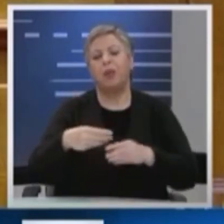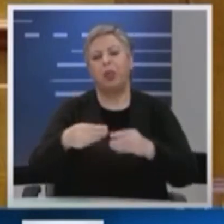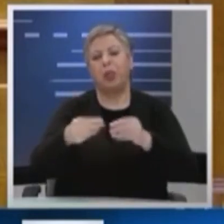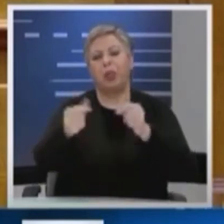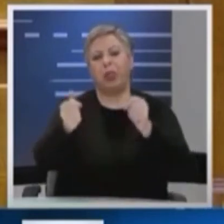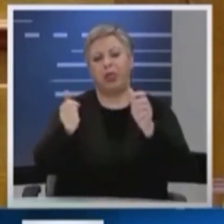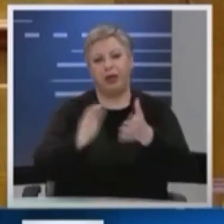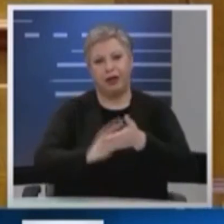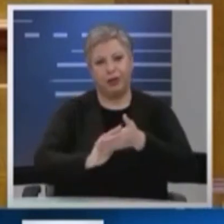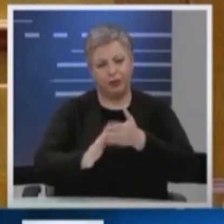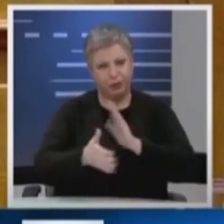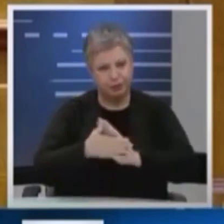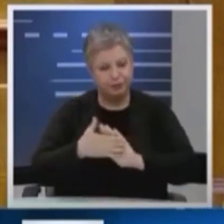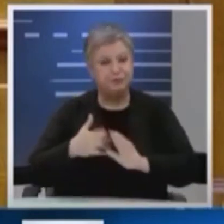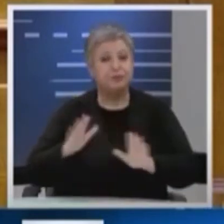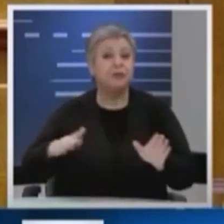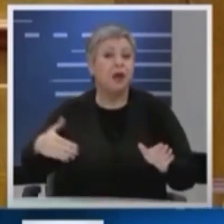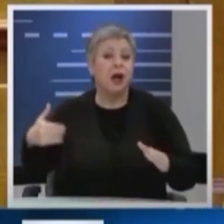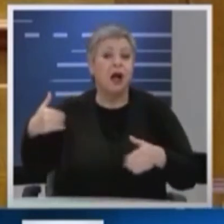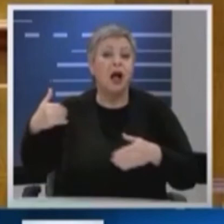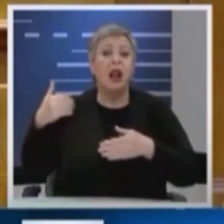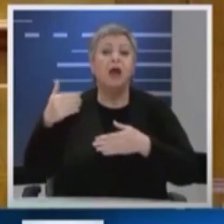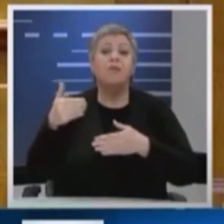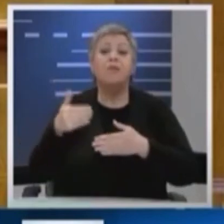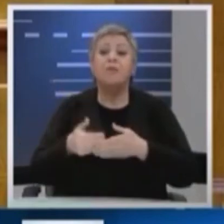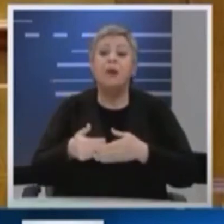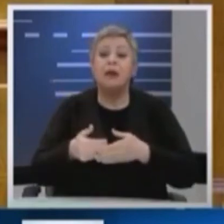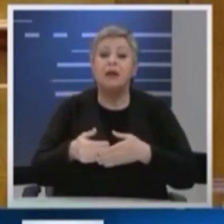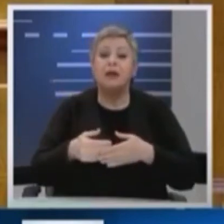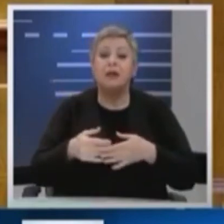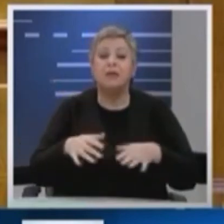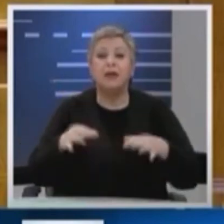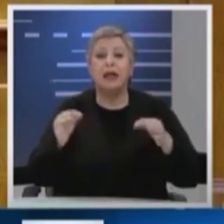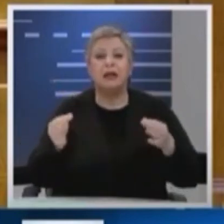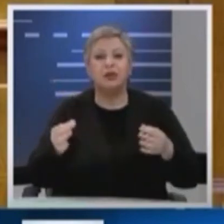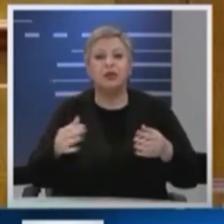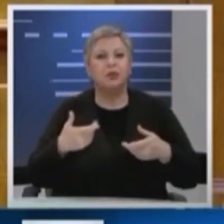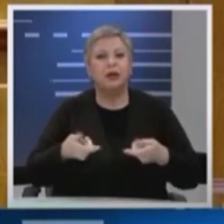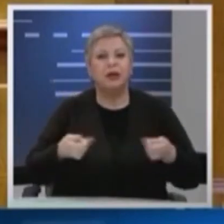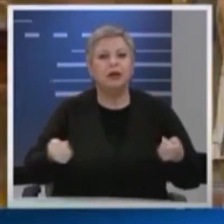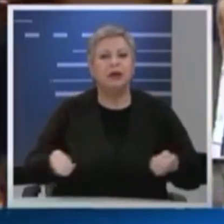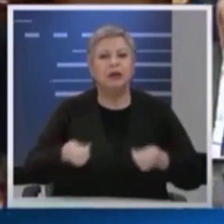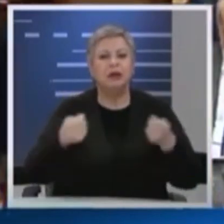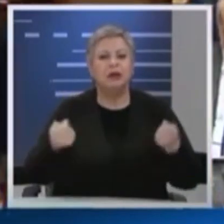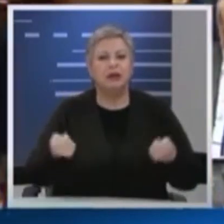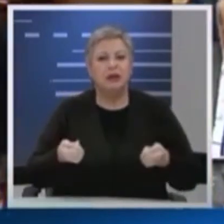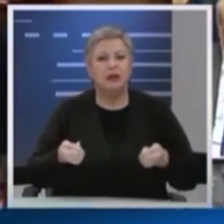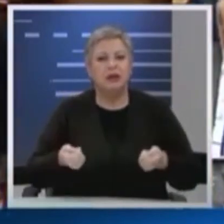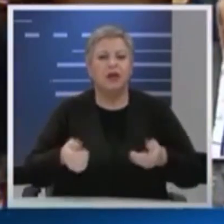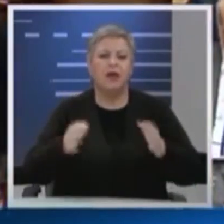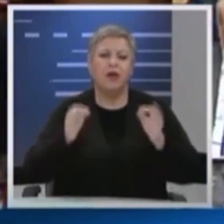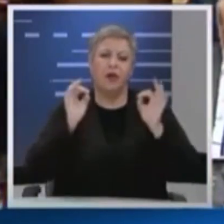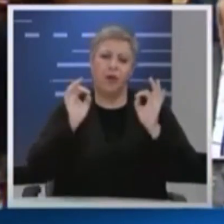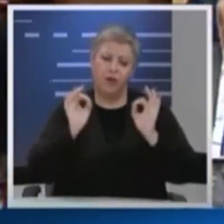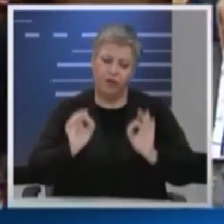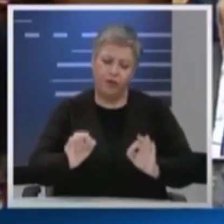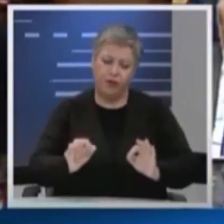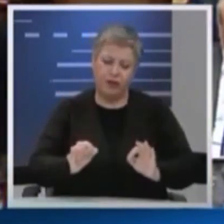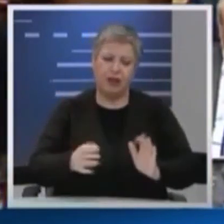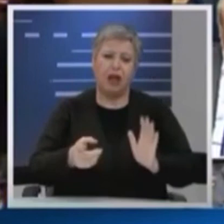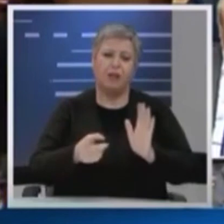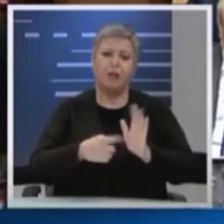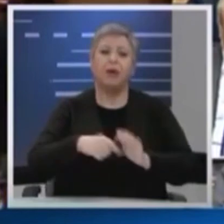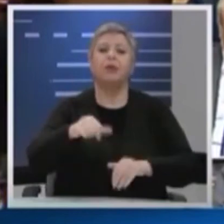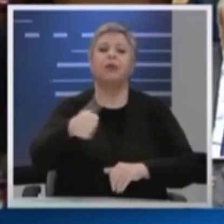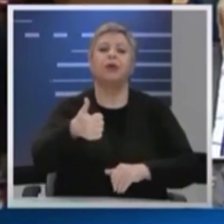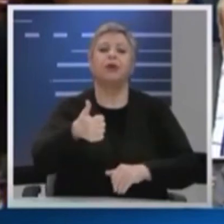μέχρι τότε τι πρέπει να γίνει? Ή καλύτερα, από πού να ξεκινήσουμε? Ασφαλώς με εκλογές, για να προκύψει η